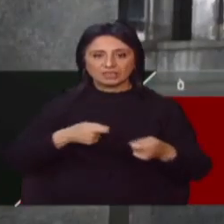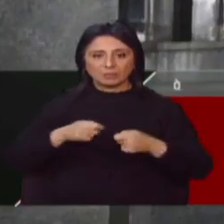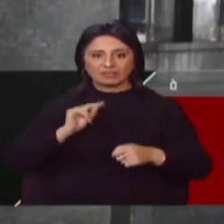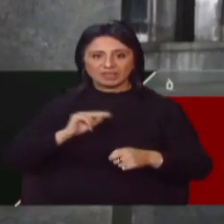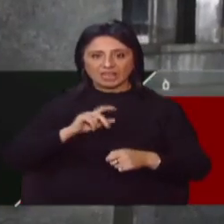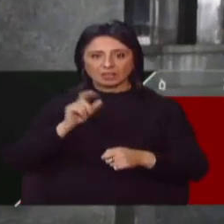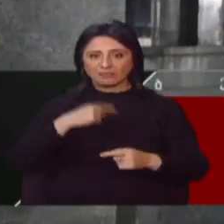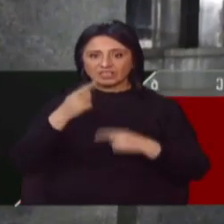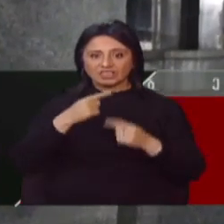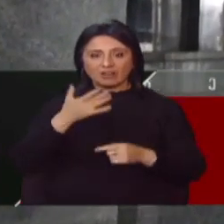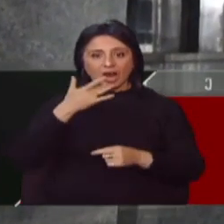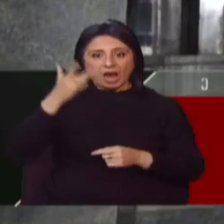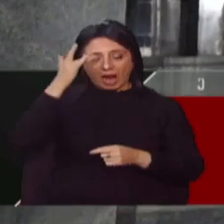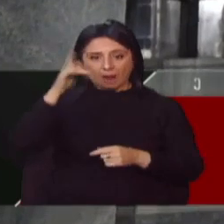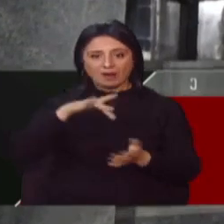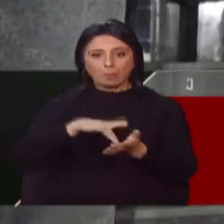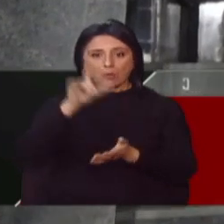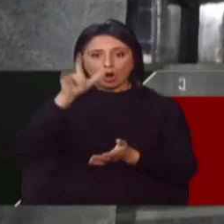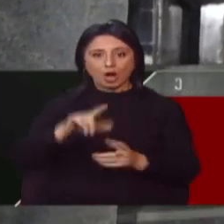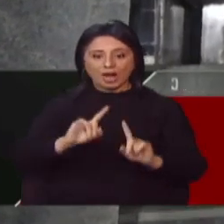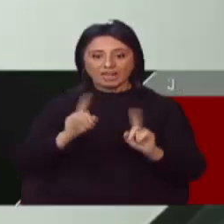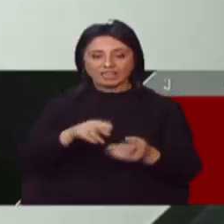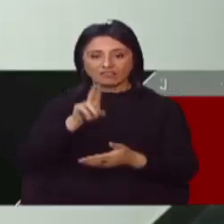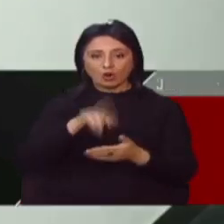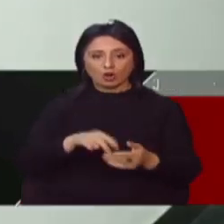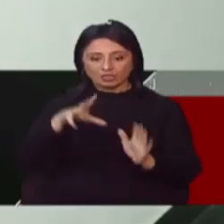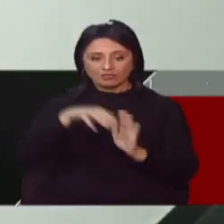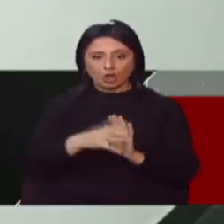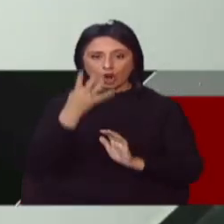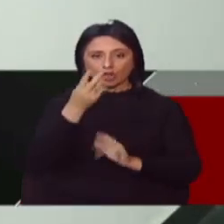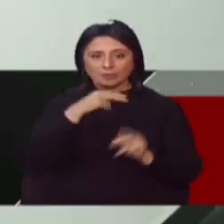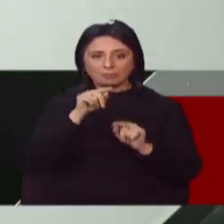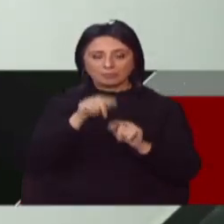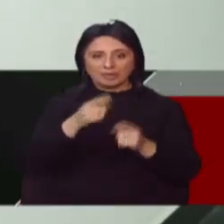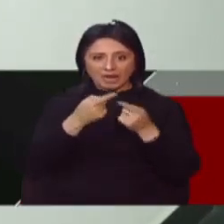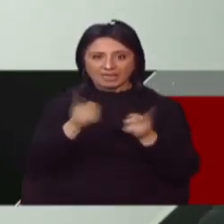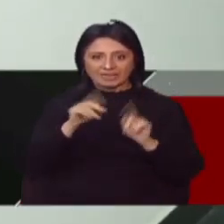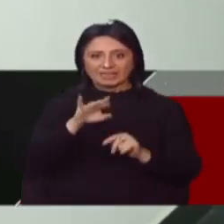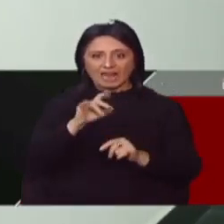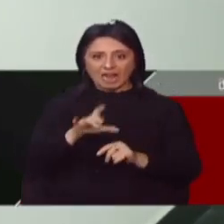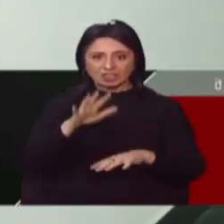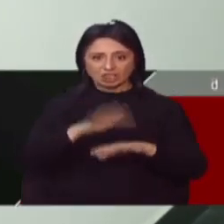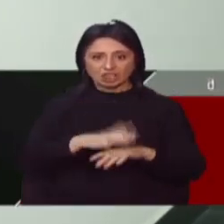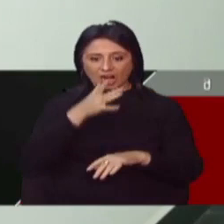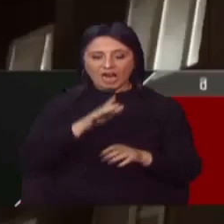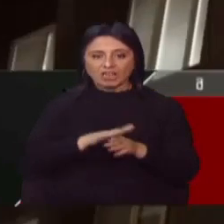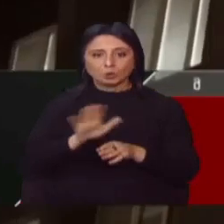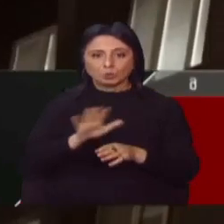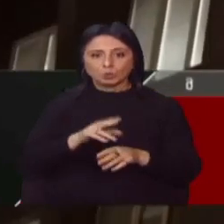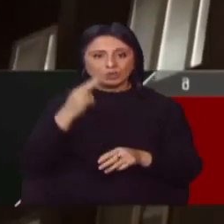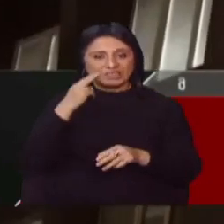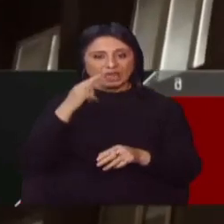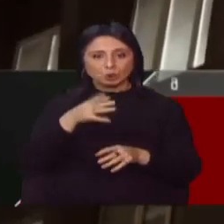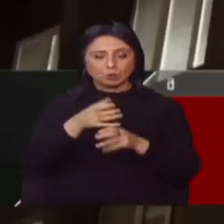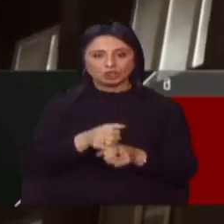танам шоблетма. Саубария шертебули штатебис мокалаказе дакаобис ордери мойцавс отх бралдебас Техаси штатитан. Арасулсовани бавши суцкоти